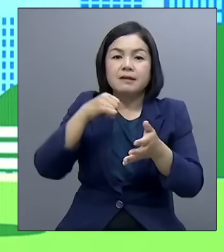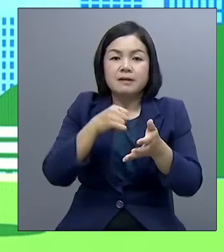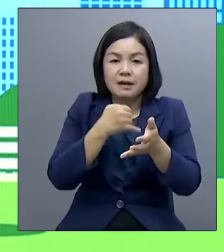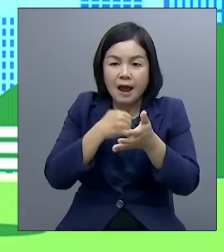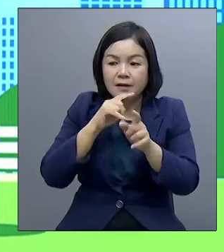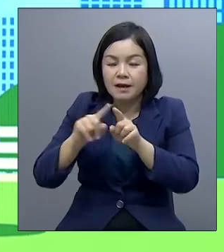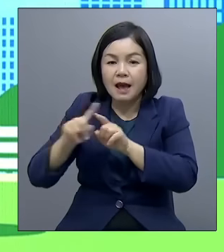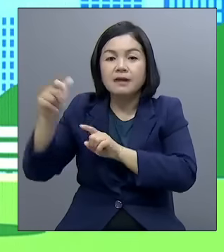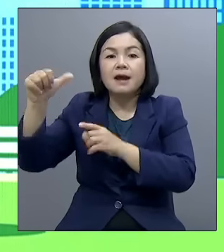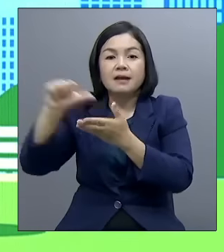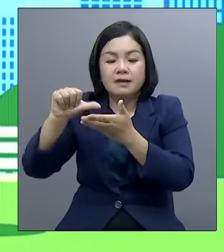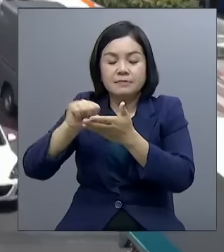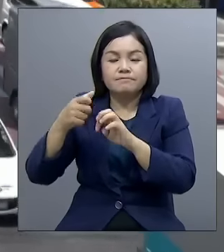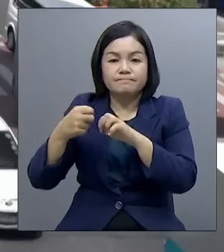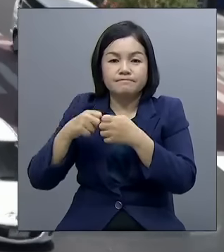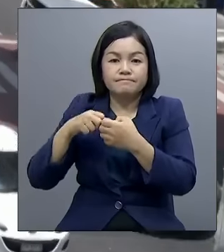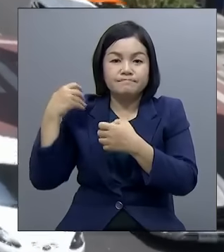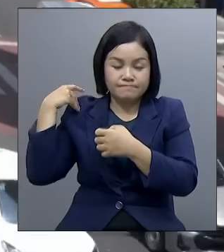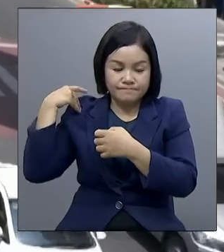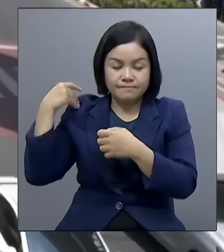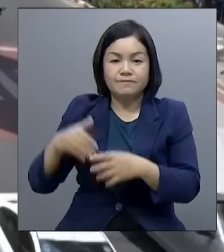เร่งแก้ไขค่ะ